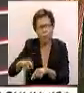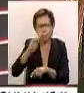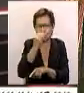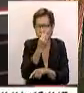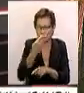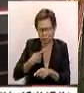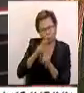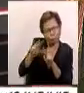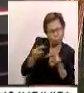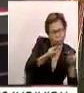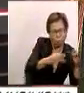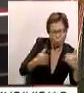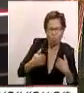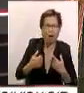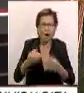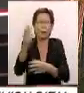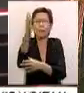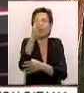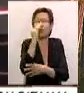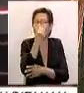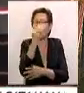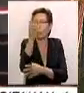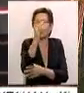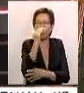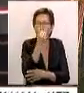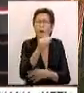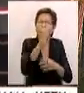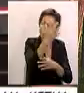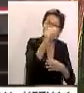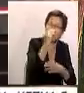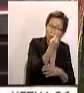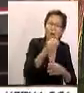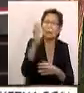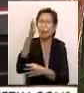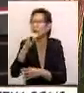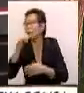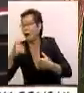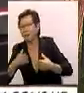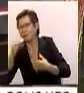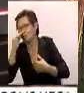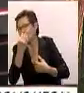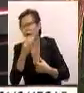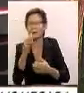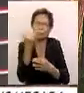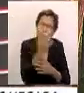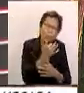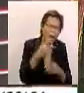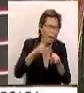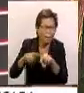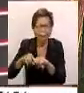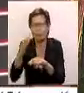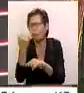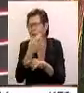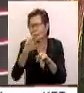lah. Ada yang pokok berbunga pun, pokok yang tak berbunga pun dia punya daun pun ada yang daun berwarna macam pokok puding pun macam-macam